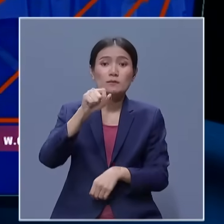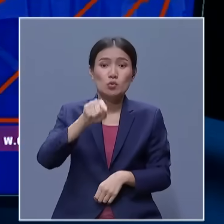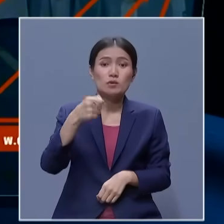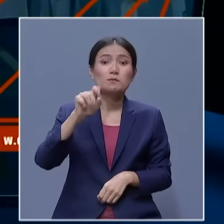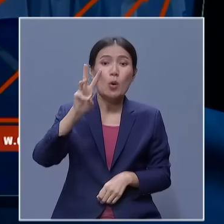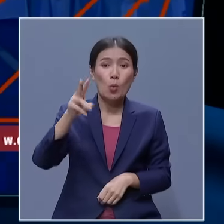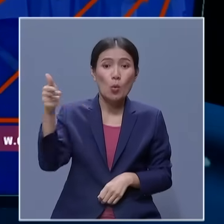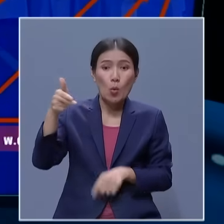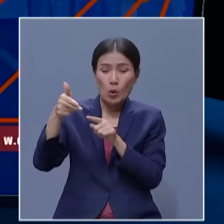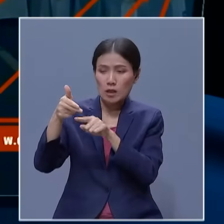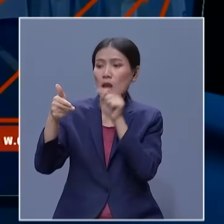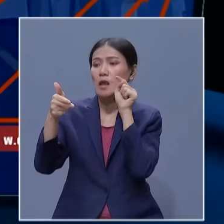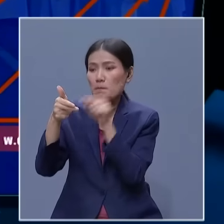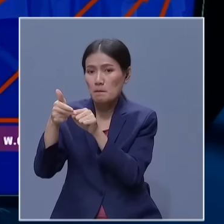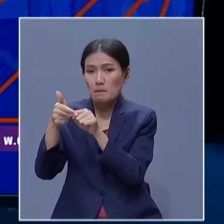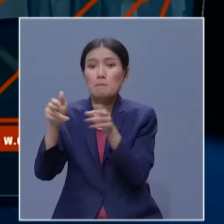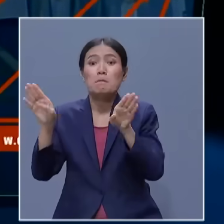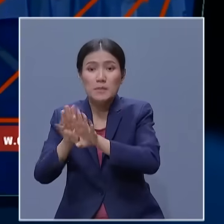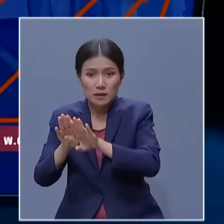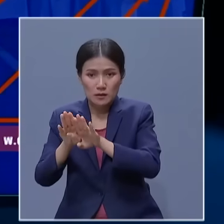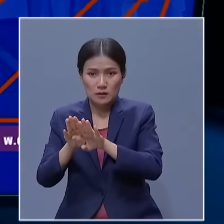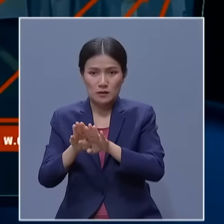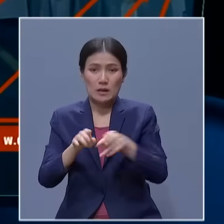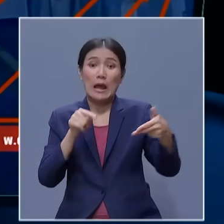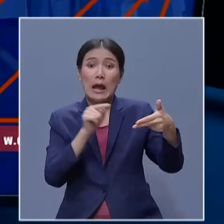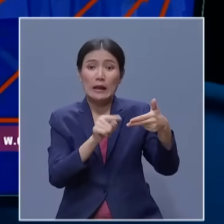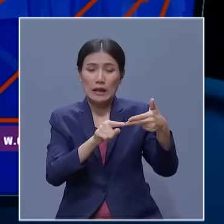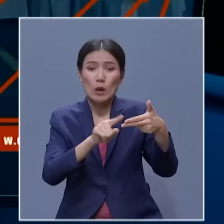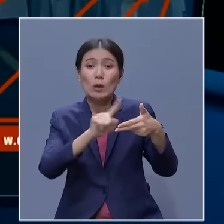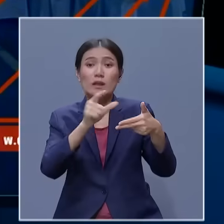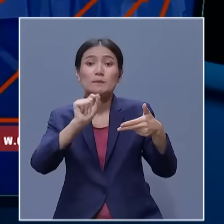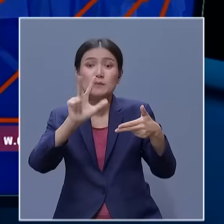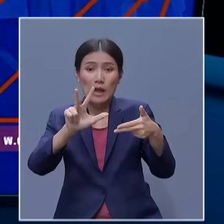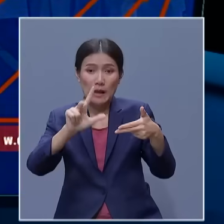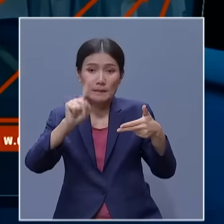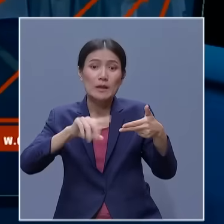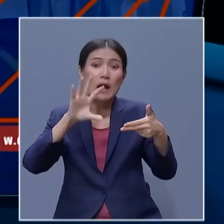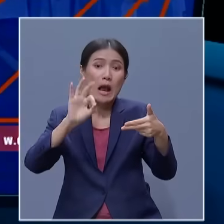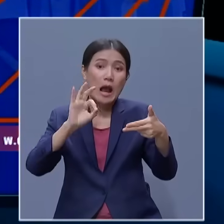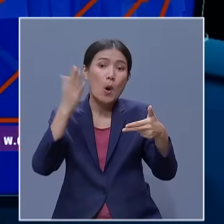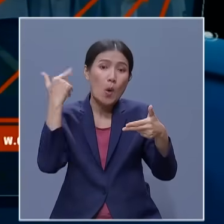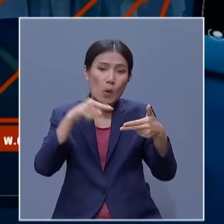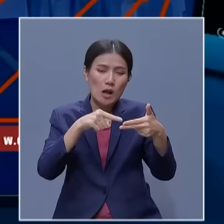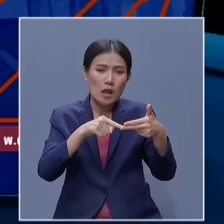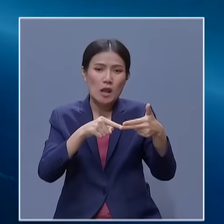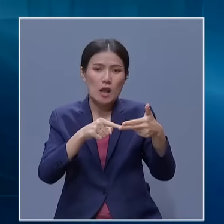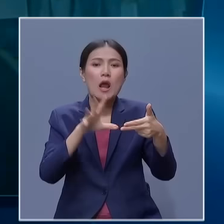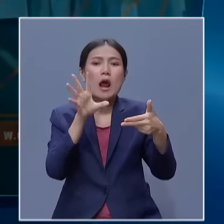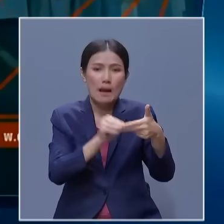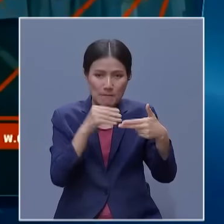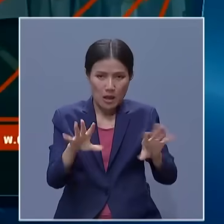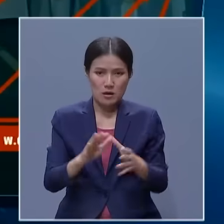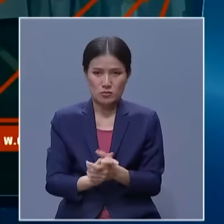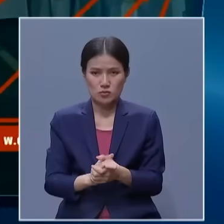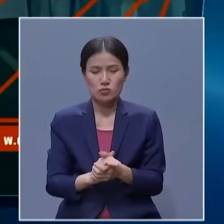ตัวนี้ไม่ได้เลยไม่มีอะไรมาเลยนะคะ เท่ากับว่า15ตัวในวันที่เกิดเหต ุ ก็กู้ภาพมาได้จากแค่13ตัว ใช ่แล้ว